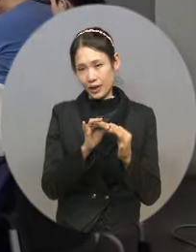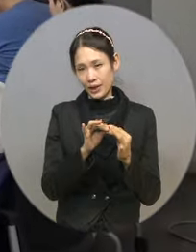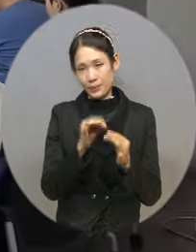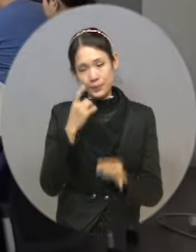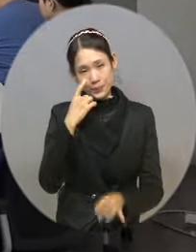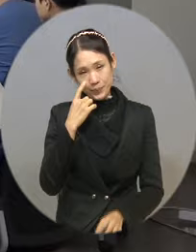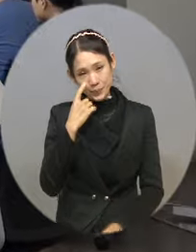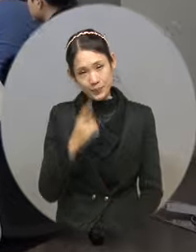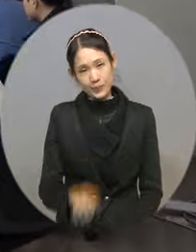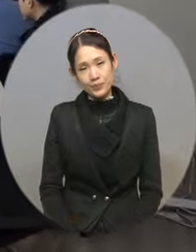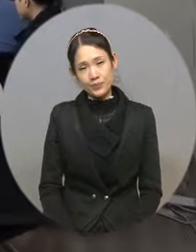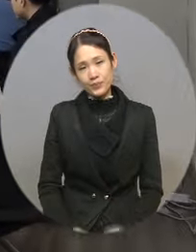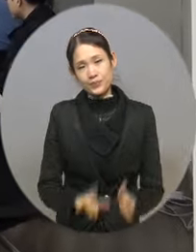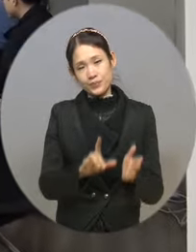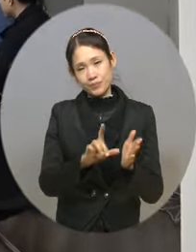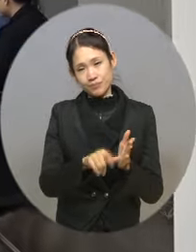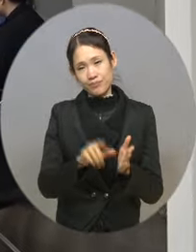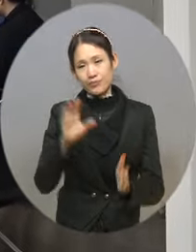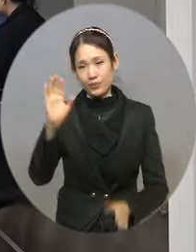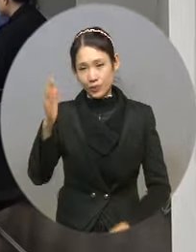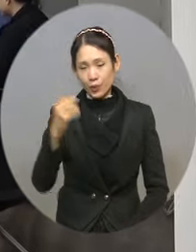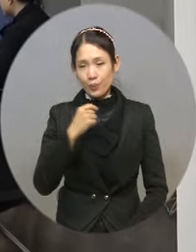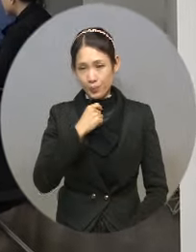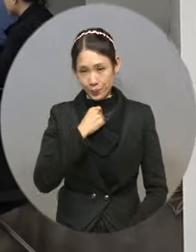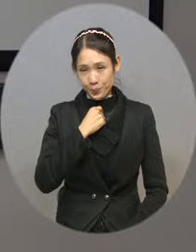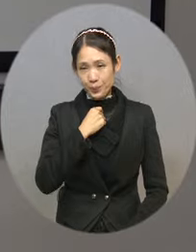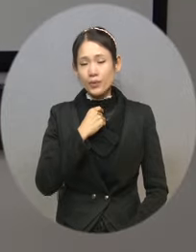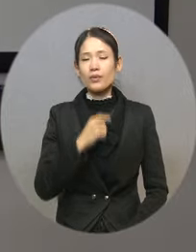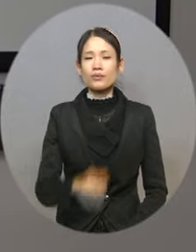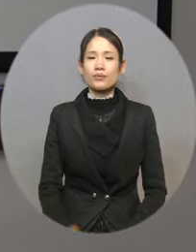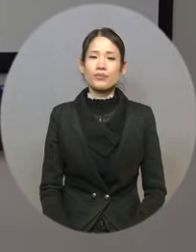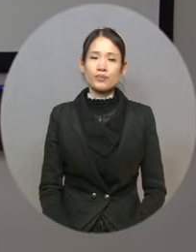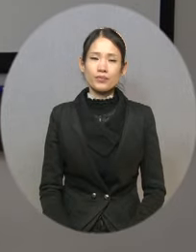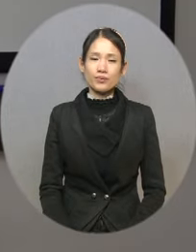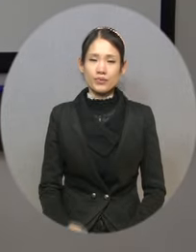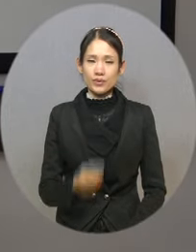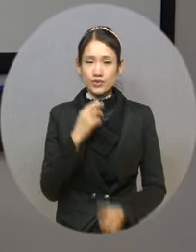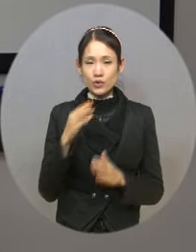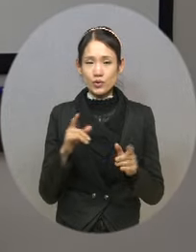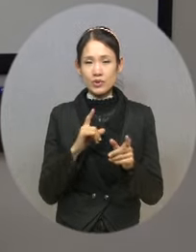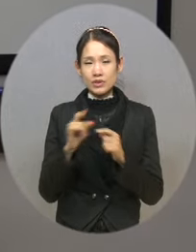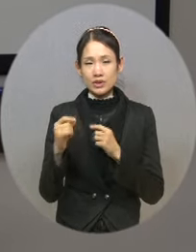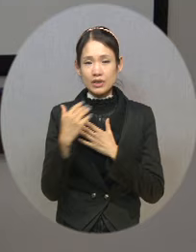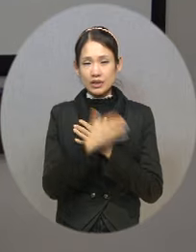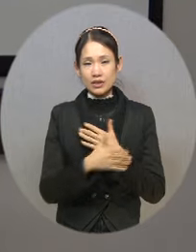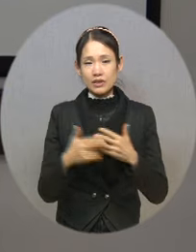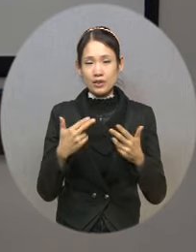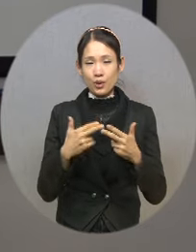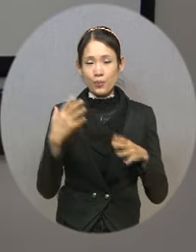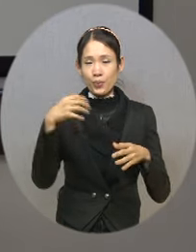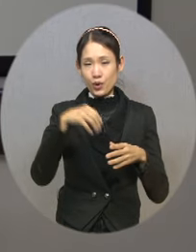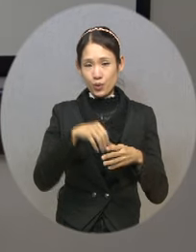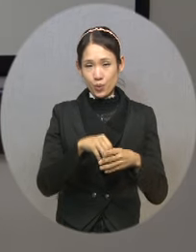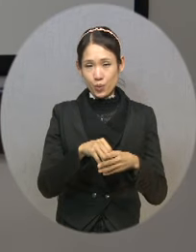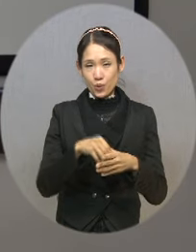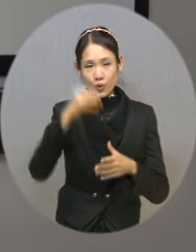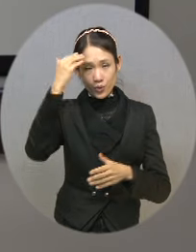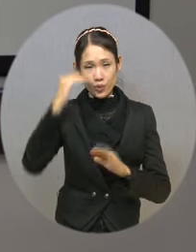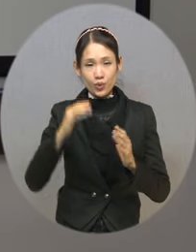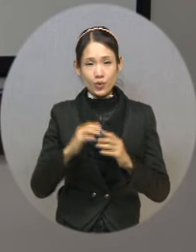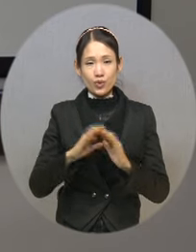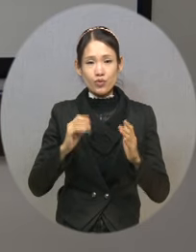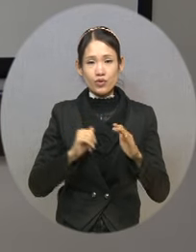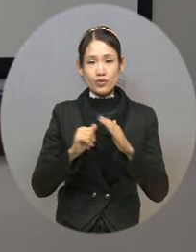공감해보는 이런 어떤 시간이 되기를 바라는 마음에서 저는 경기도 지체장애인협회 소속의 대한민국